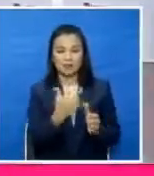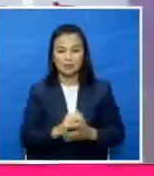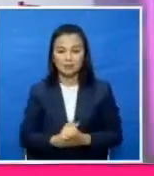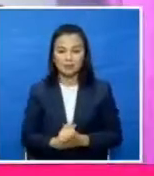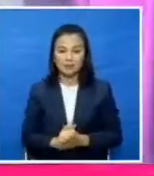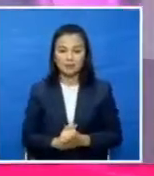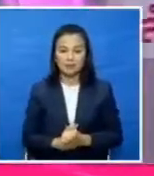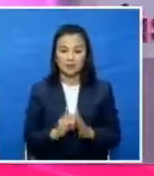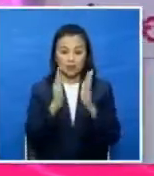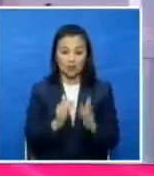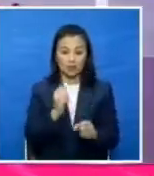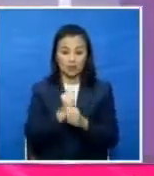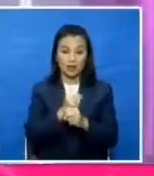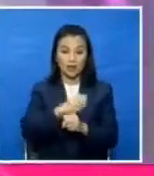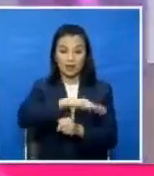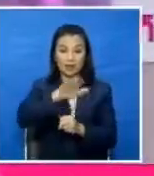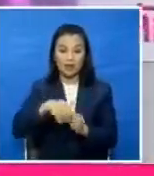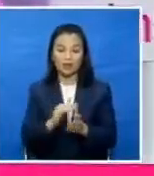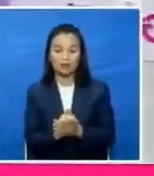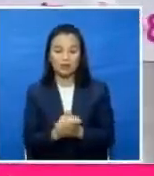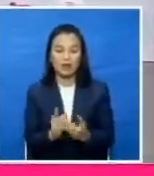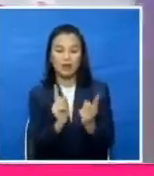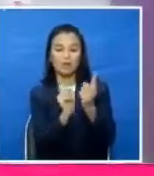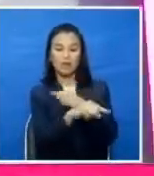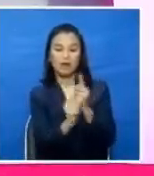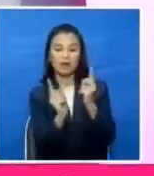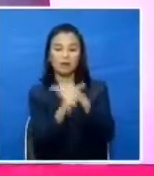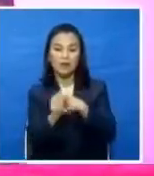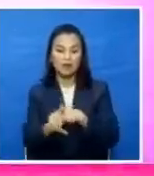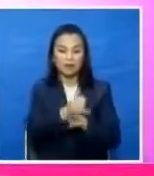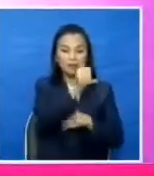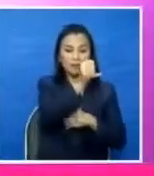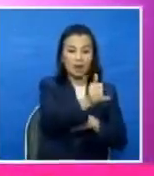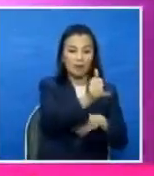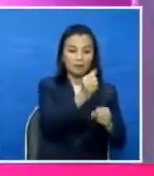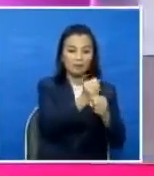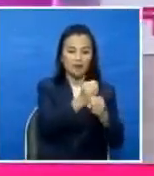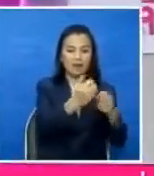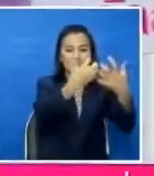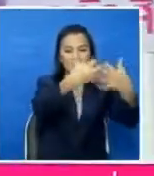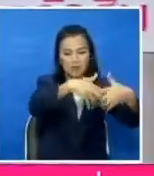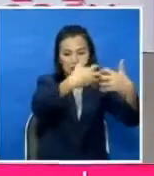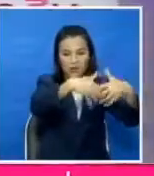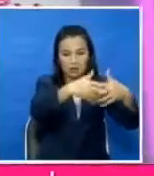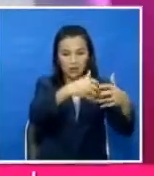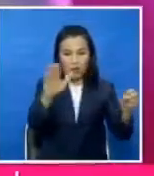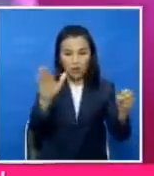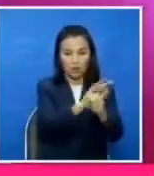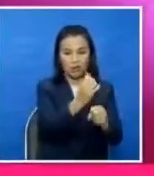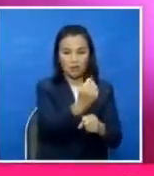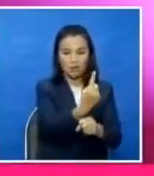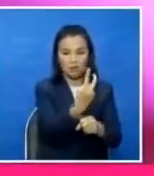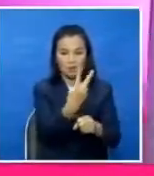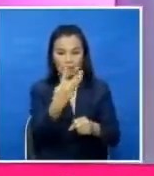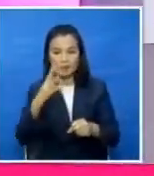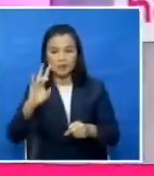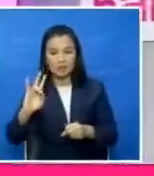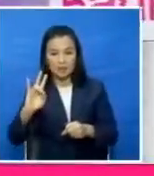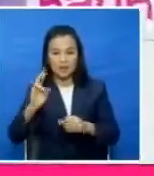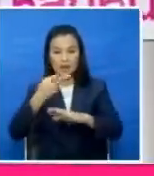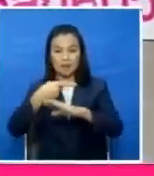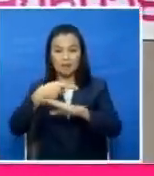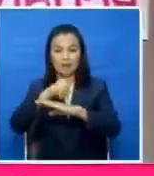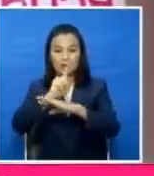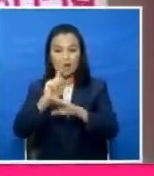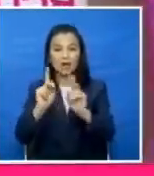ดยพนักงานจะสลับกันขึ้นไปบรรจุลูกบอลที่เครื่องออกรางวัลไฟฟ้าอัตโนมัติให้ครบทั้ง7หลักตามที่ประธานกรรมการได้ทำการ